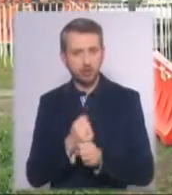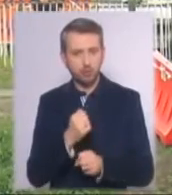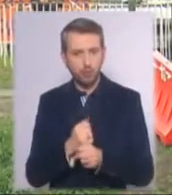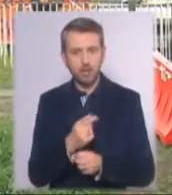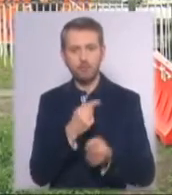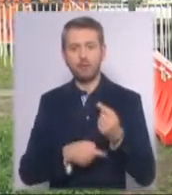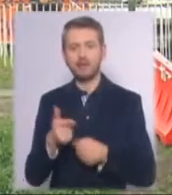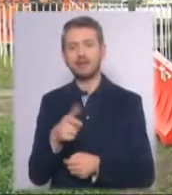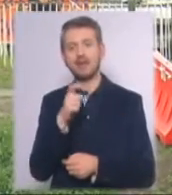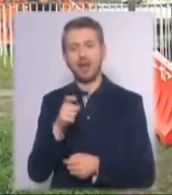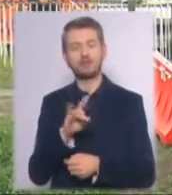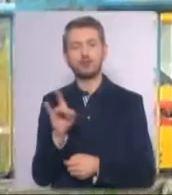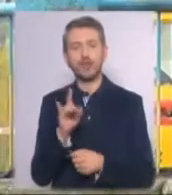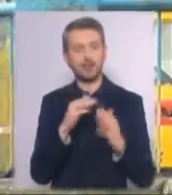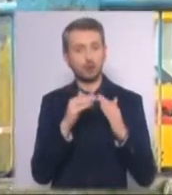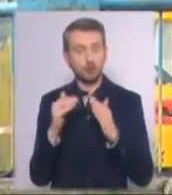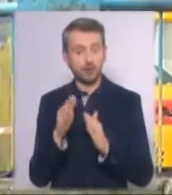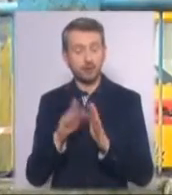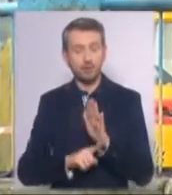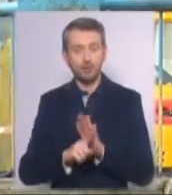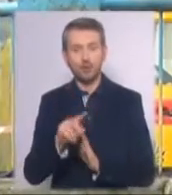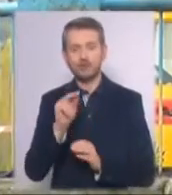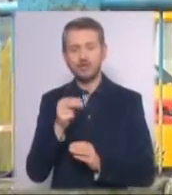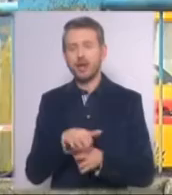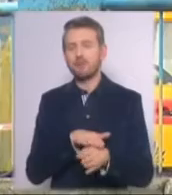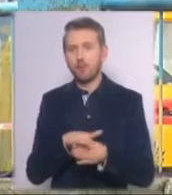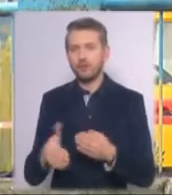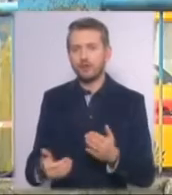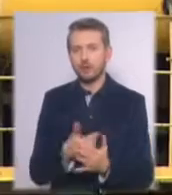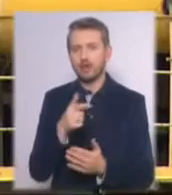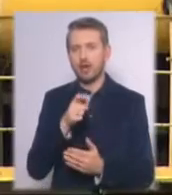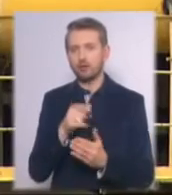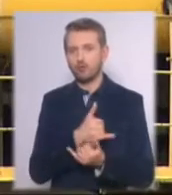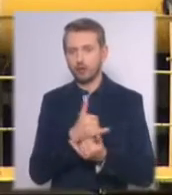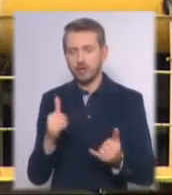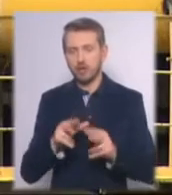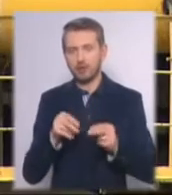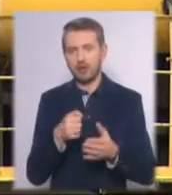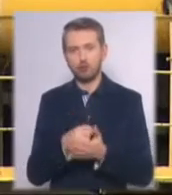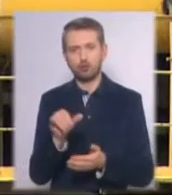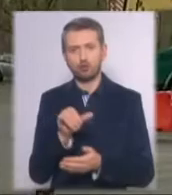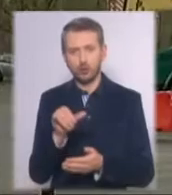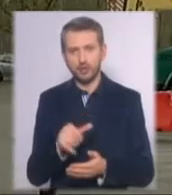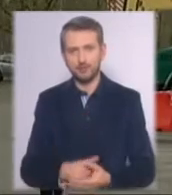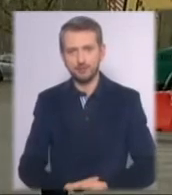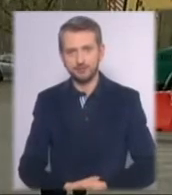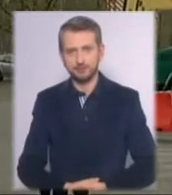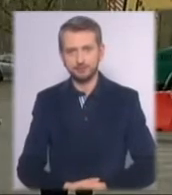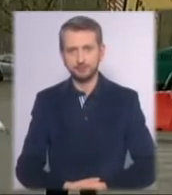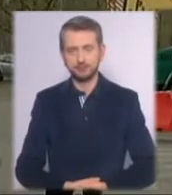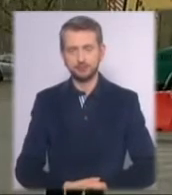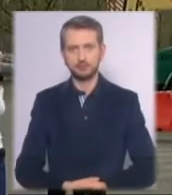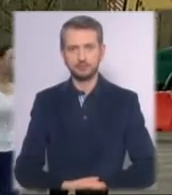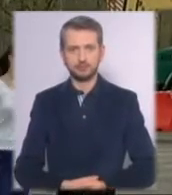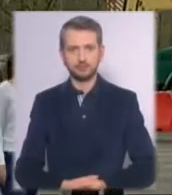Повертати блакитний вогник у Русанівській домівки почнуть в четвер. Повністю ж відновити газопостачання обіцяють до суботи. Іванна Біличенко, Тарас Мишак, телеканал